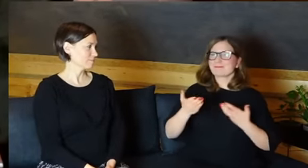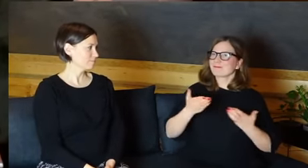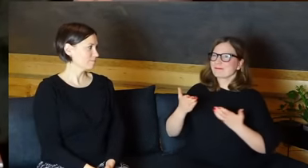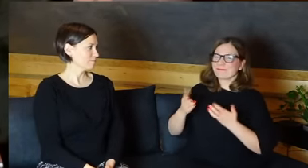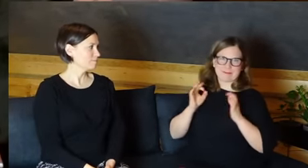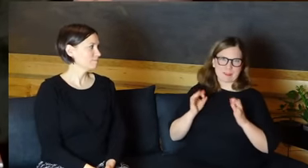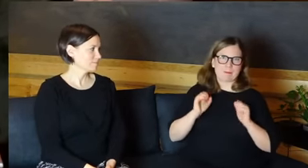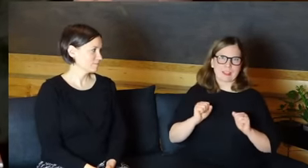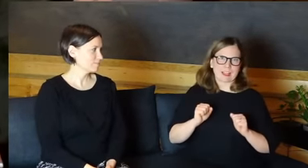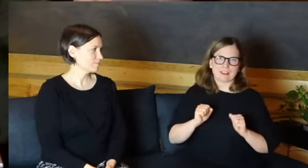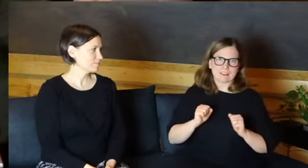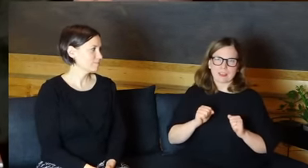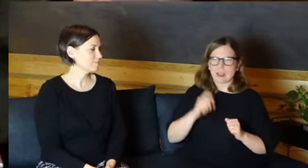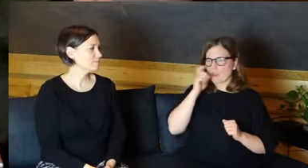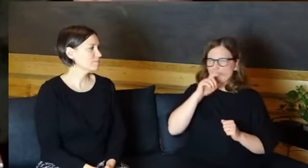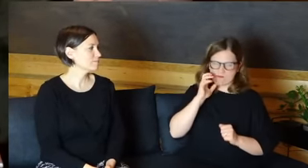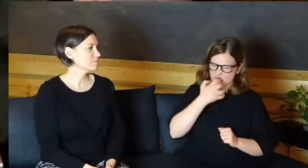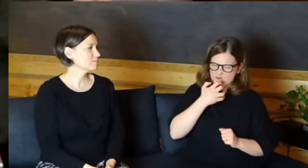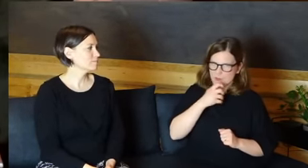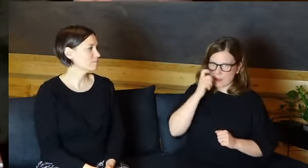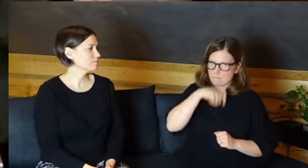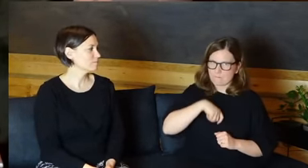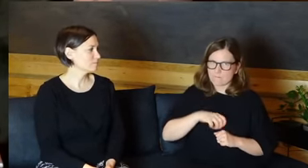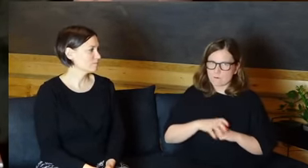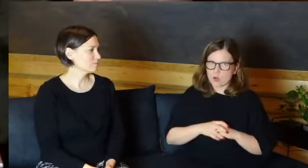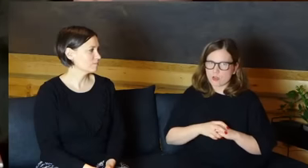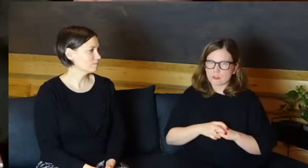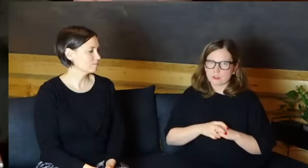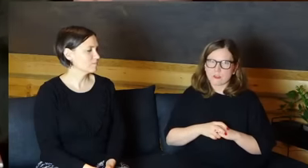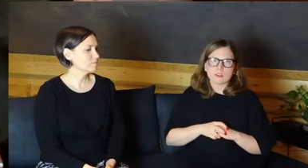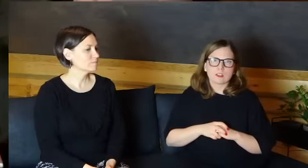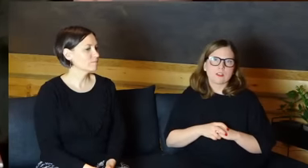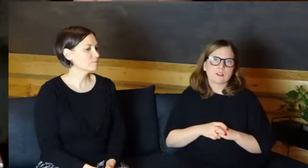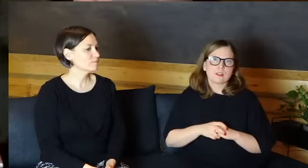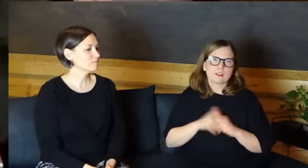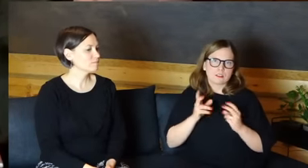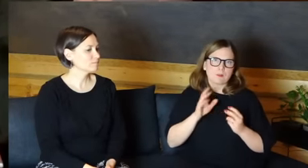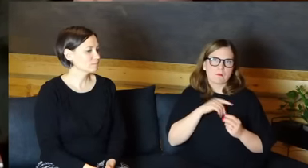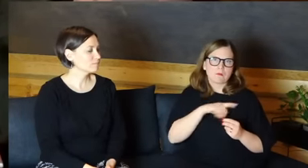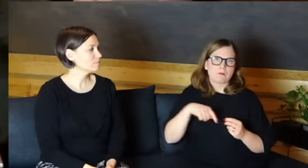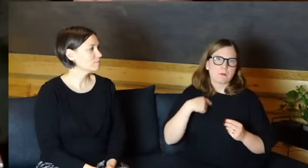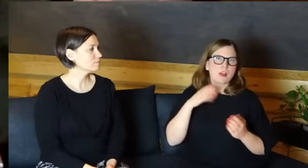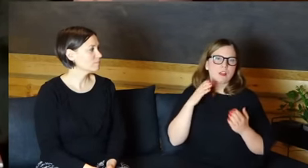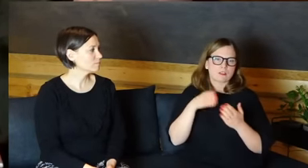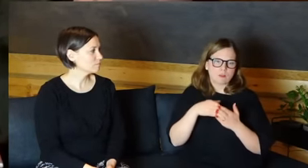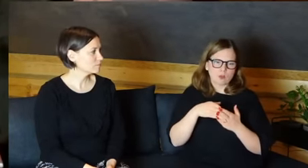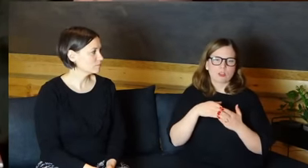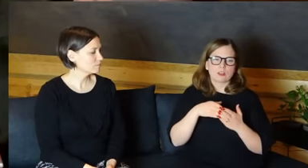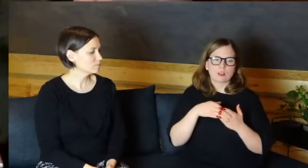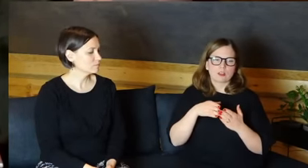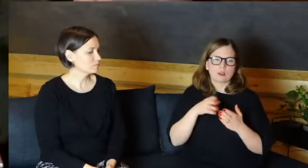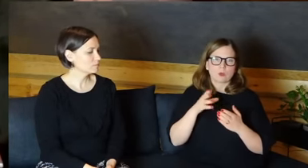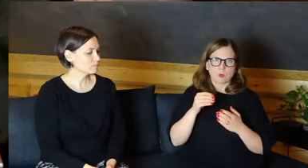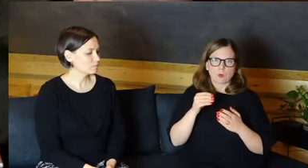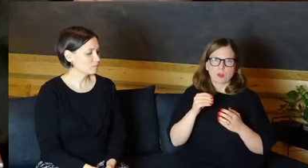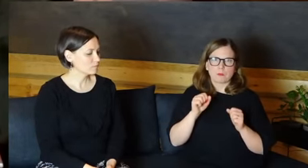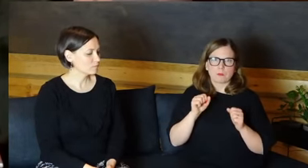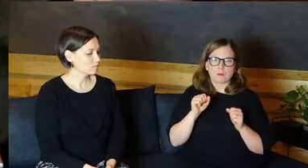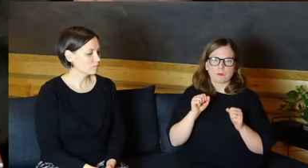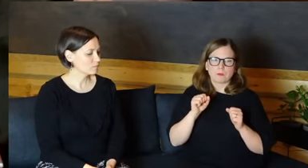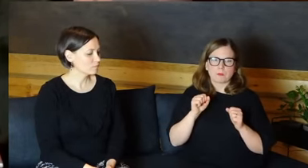että hyvin tästä selvitään ja sun on tulossa hyvää taloa ja on hyvälle paikalle otettava ja näin päin pois. Lähteä